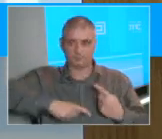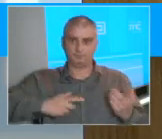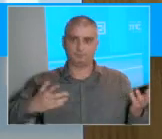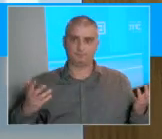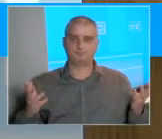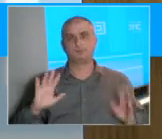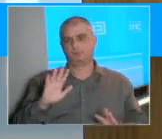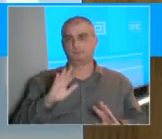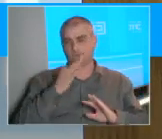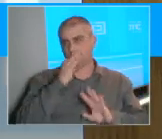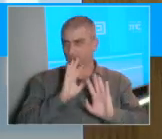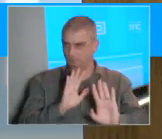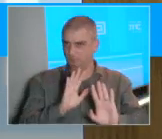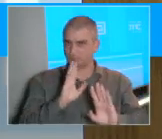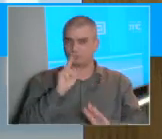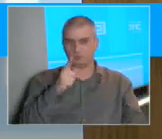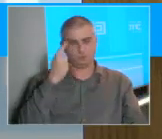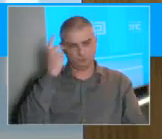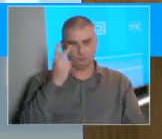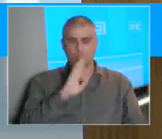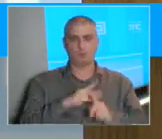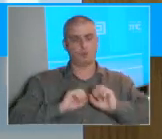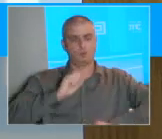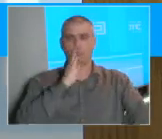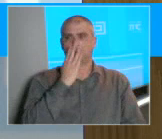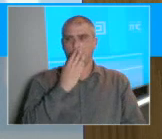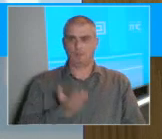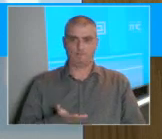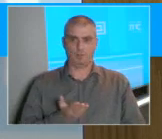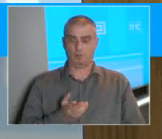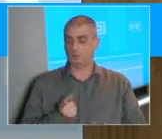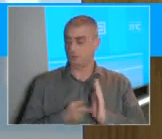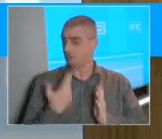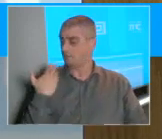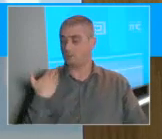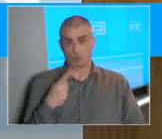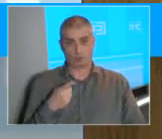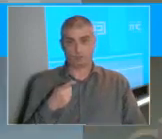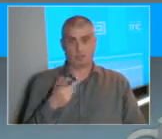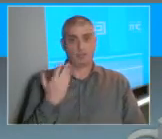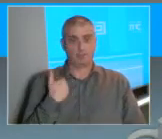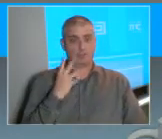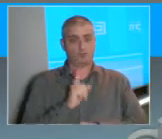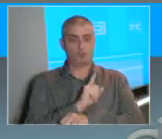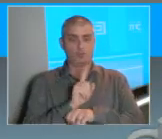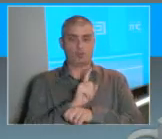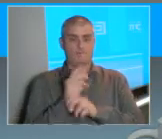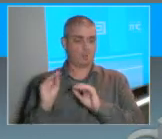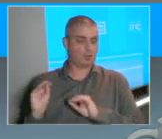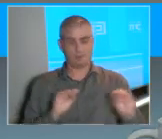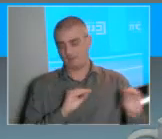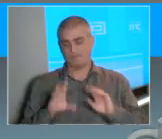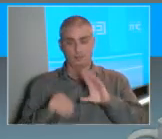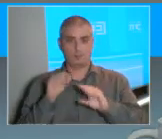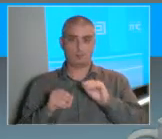כפליק-פלק לאחור, על פי עמדה פוליטית. ברשותך, יש לכם מוסר כפול. בפעם הקודמת, שגם היינו בתקופת מעבר בין